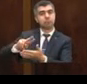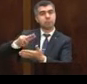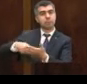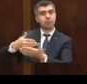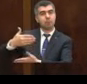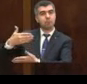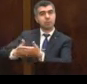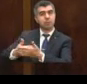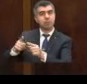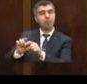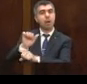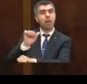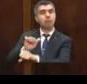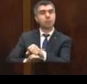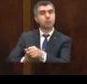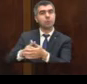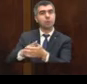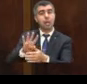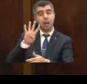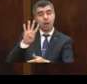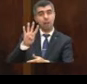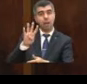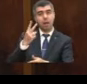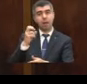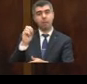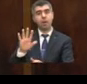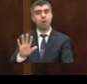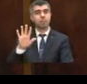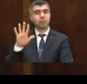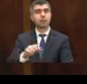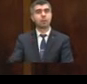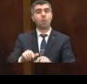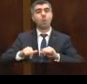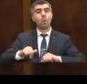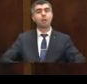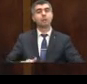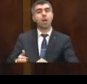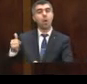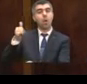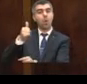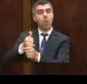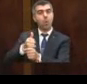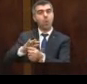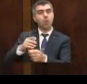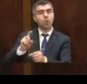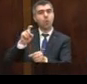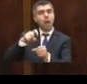تفعيل مدونة التغطية الصحية بتاريخ 4 يناير 2005 من طرف الوزير الأول والنقابات الأكثر تمثيلية